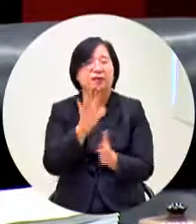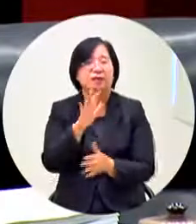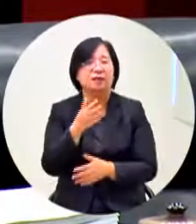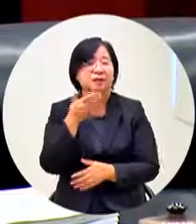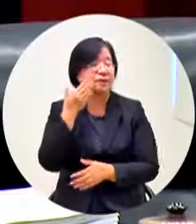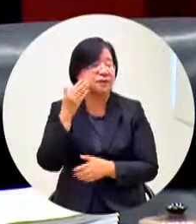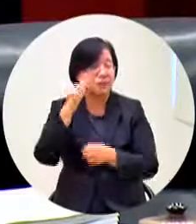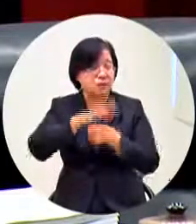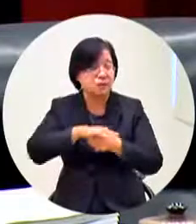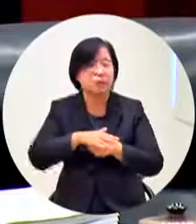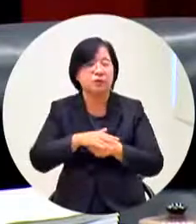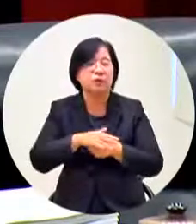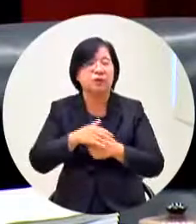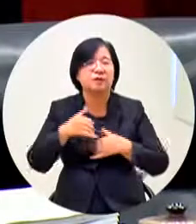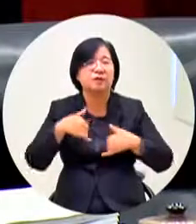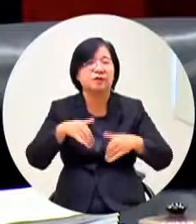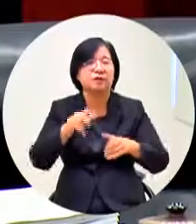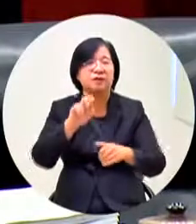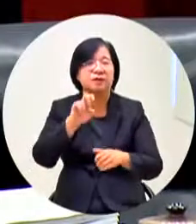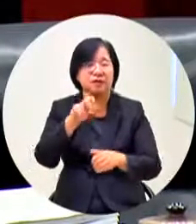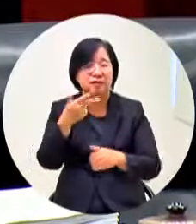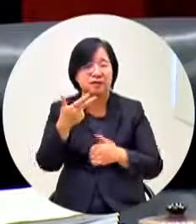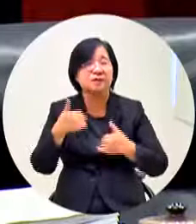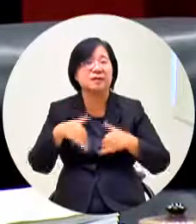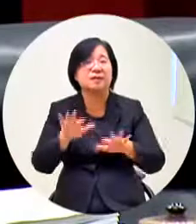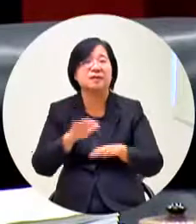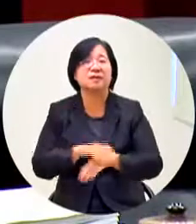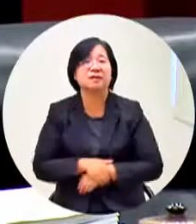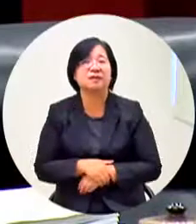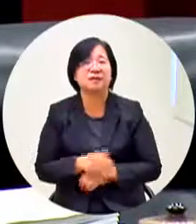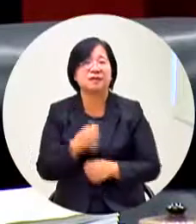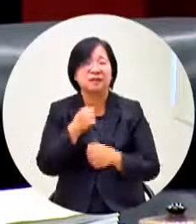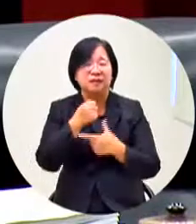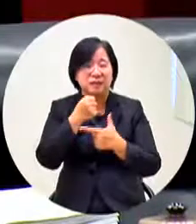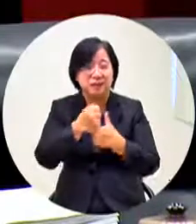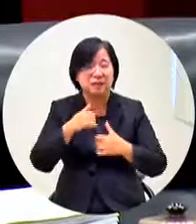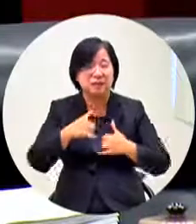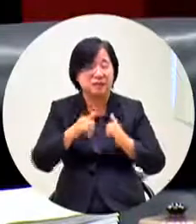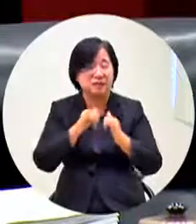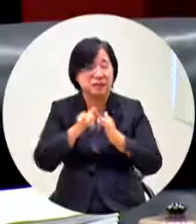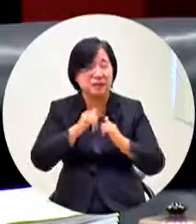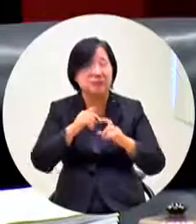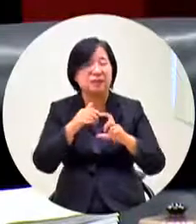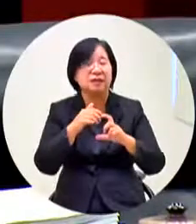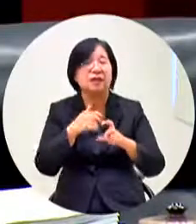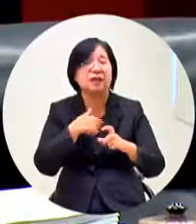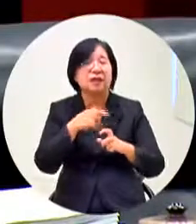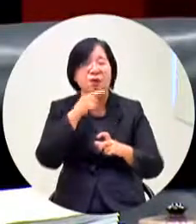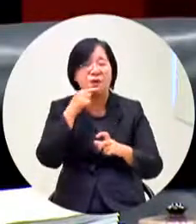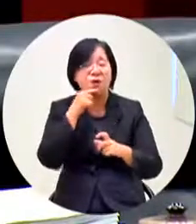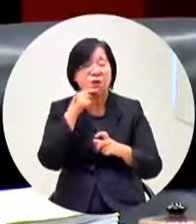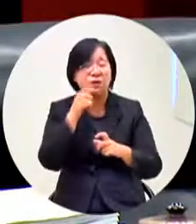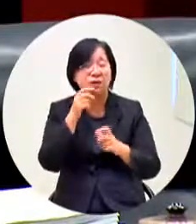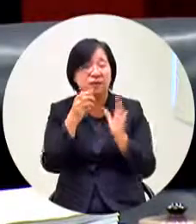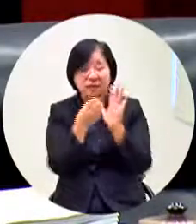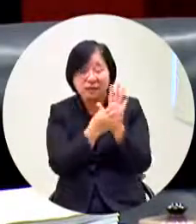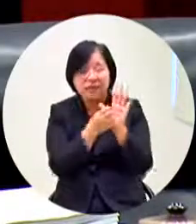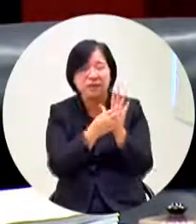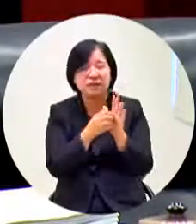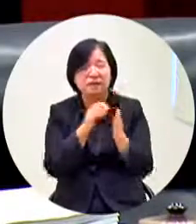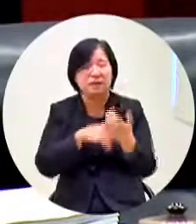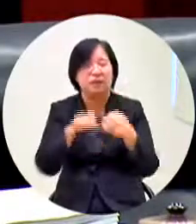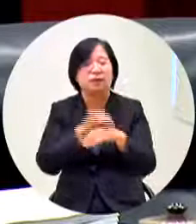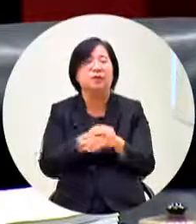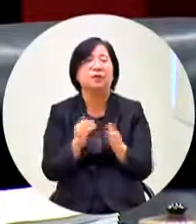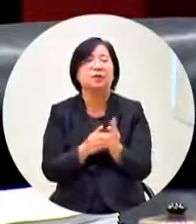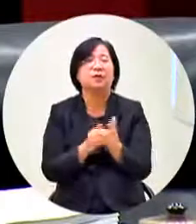巷，然后建民街、高南公路的1868巷，我讲的红色的都已经铺了，但是青埔街比较